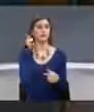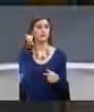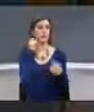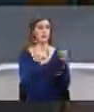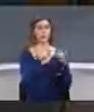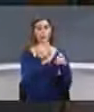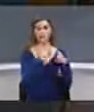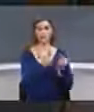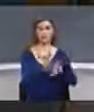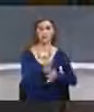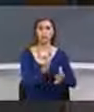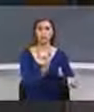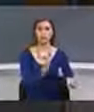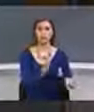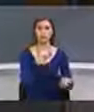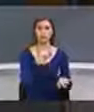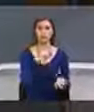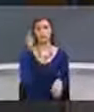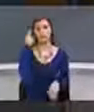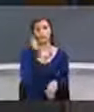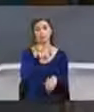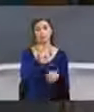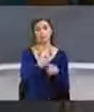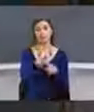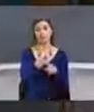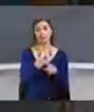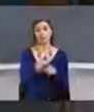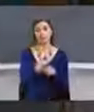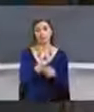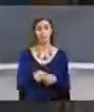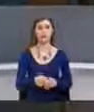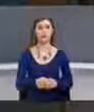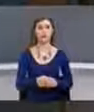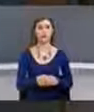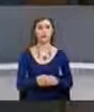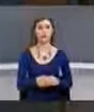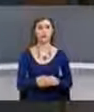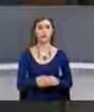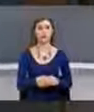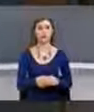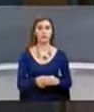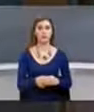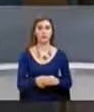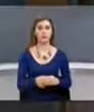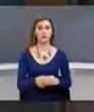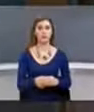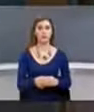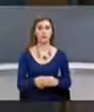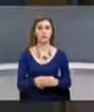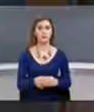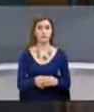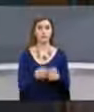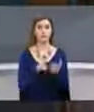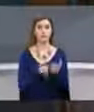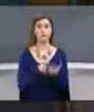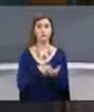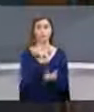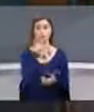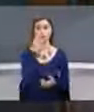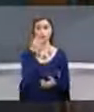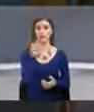gjinore. Prandaj këto mendoj që duhet të përmirësohen. Tjetra është në pikën në nenin